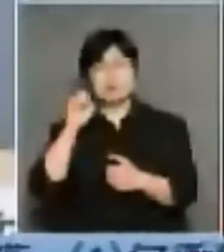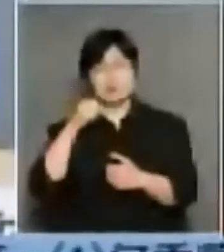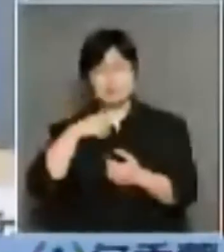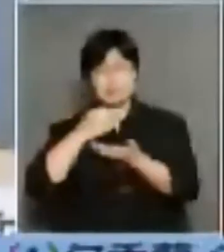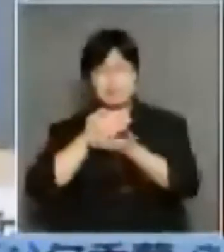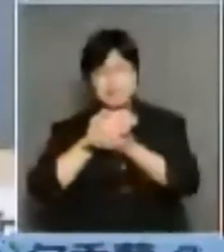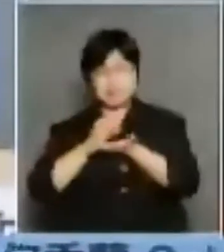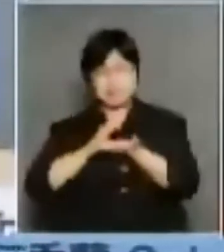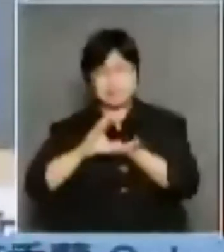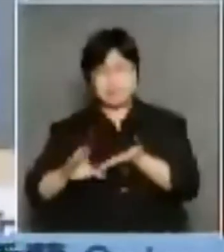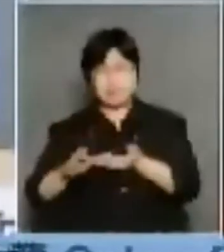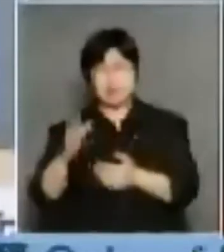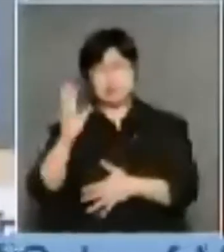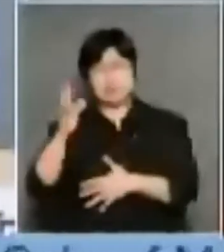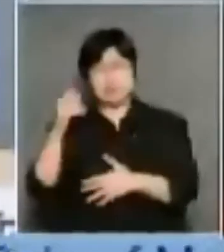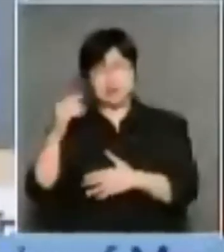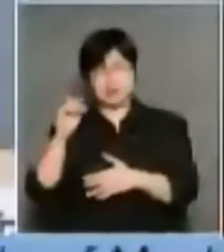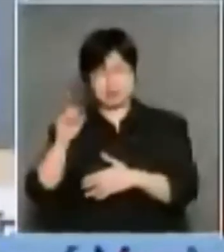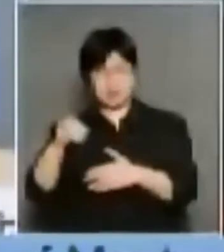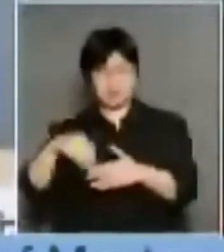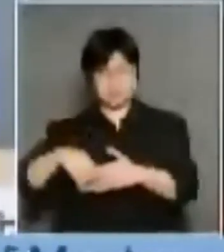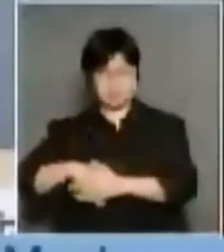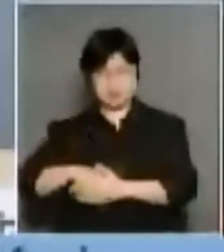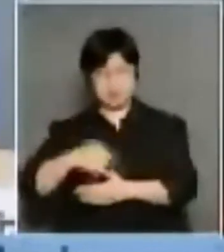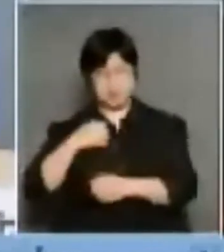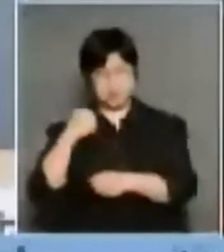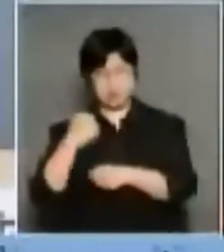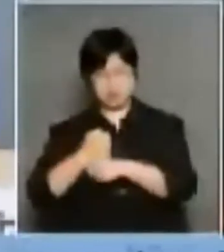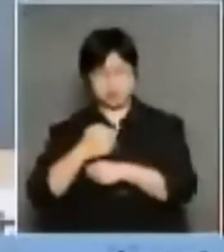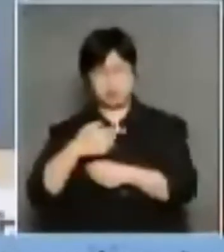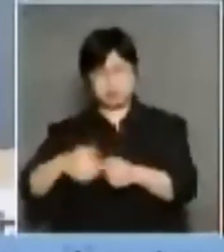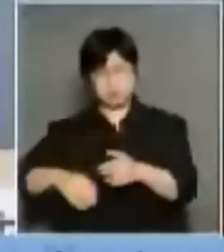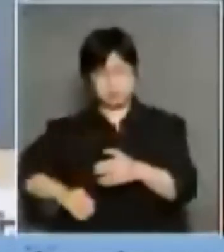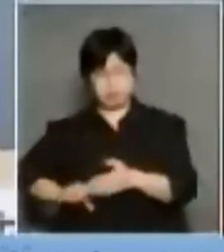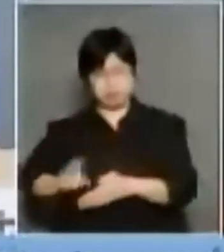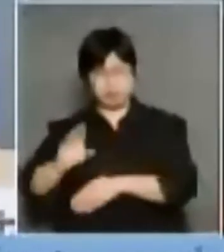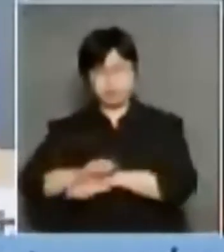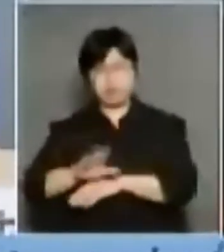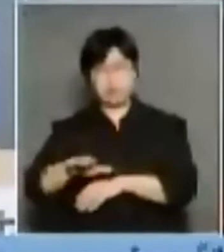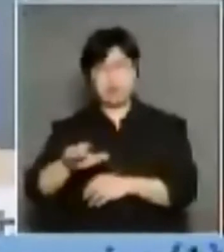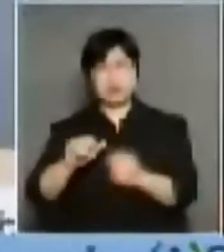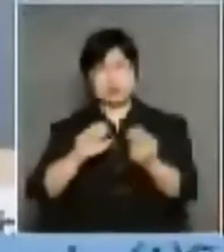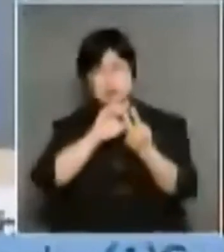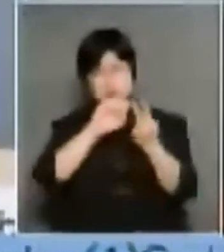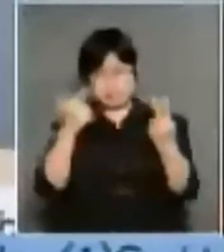備500億，如果做的時候才用嘛，這個2008年的